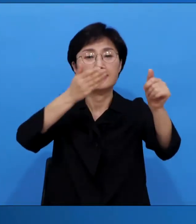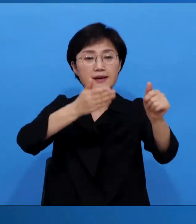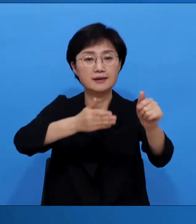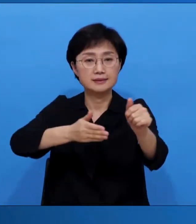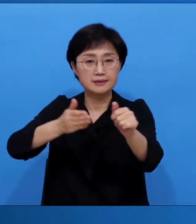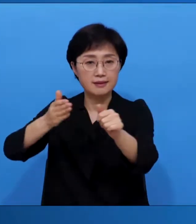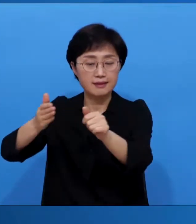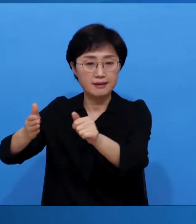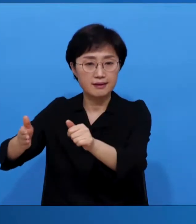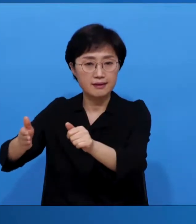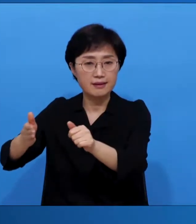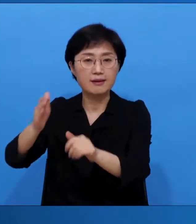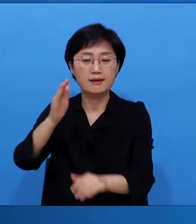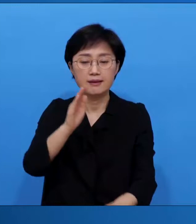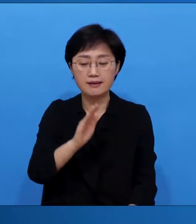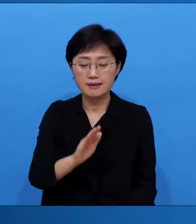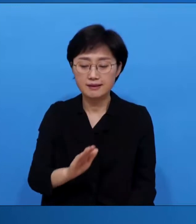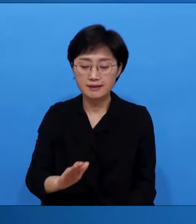찬양하세.